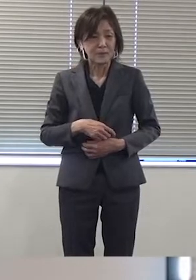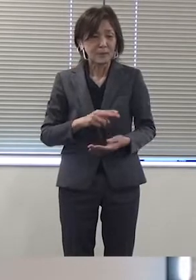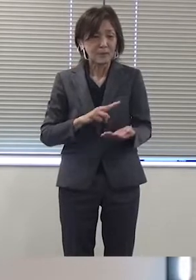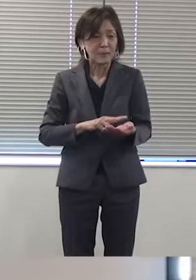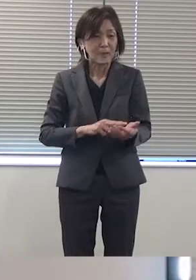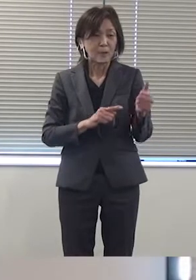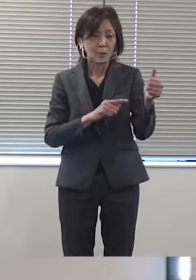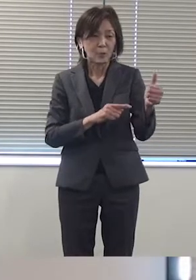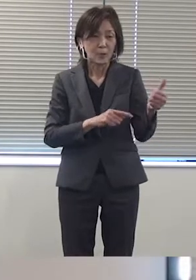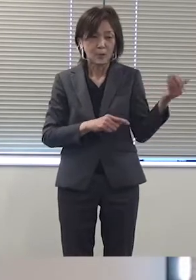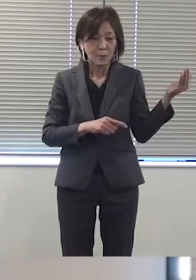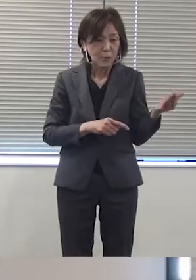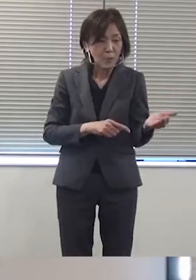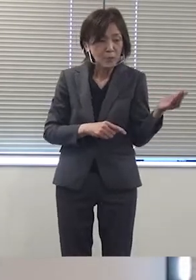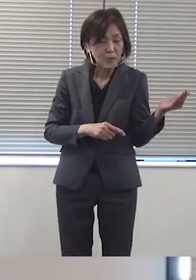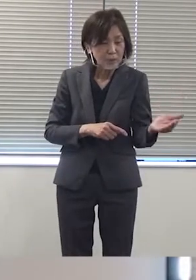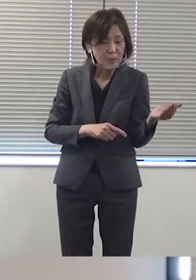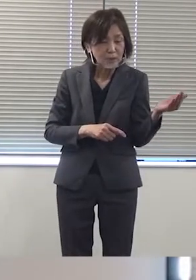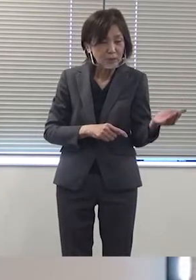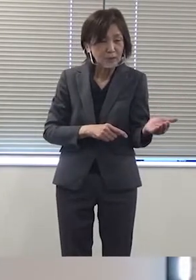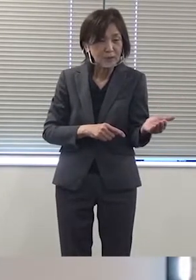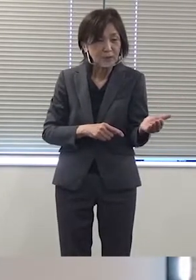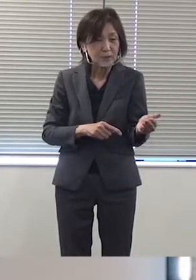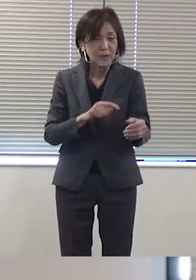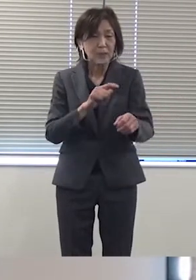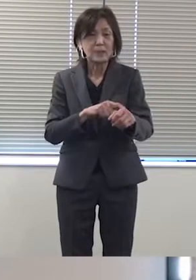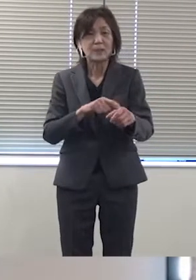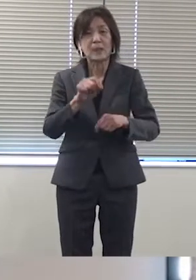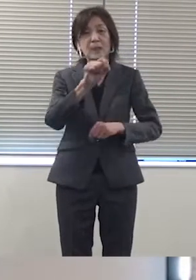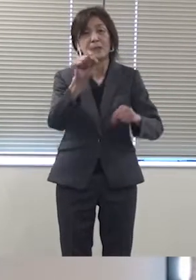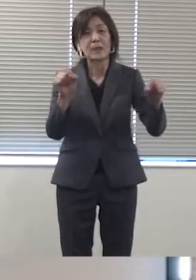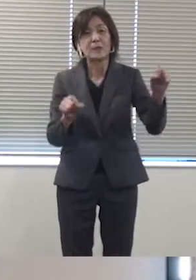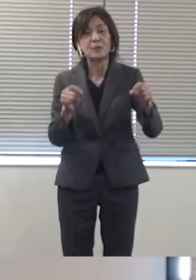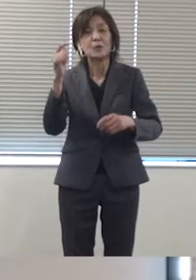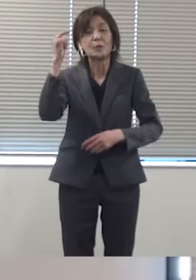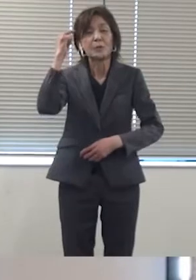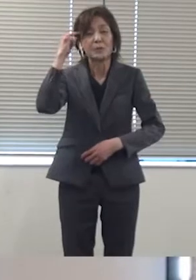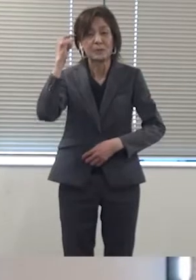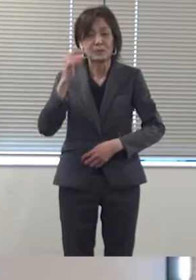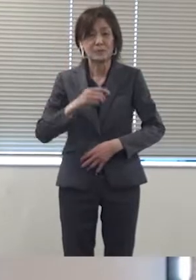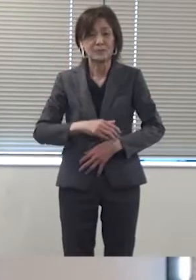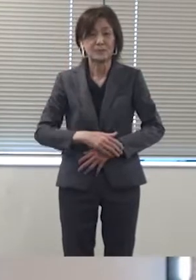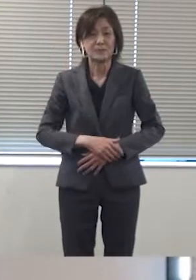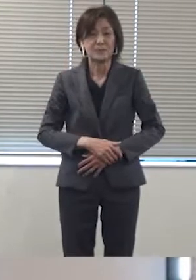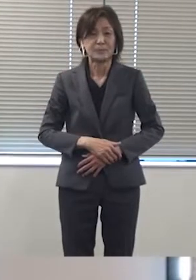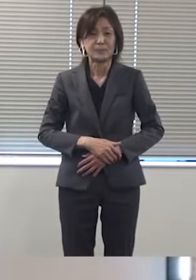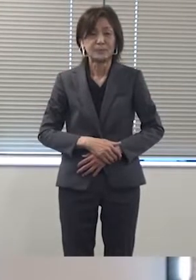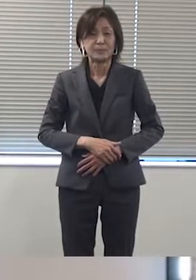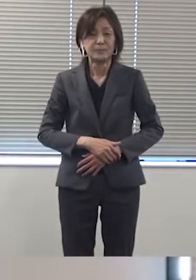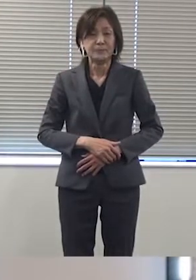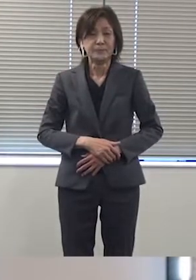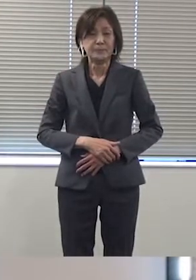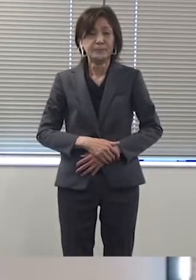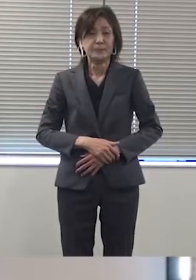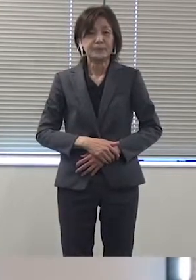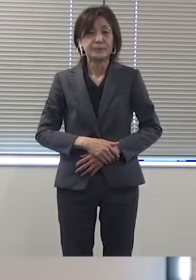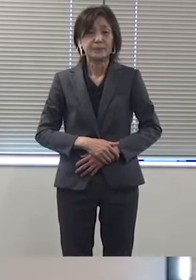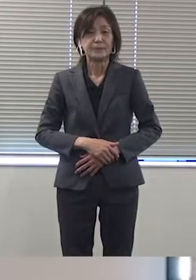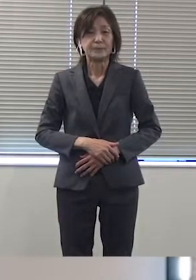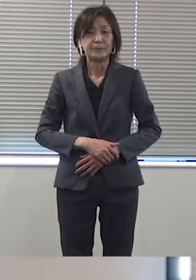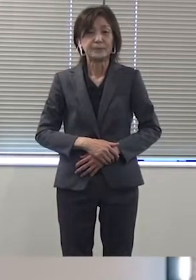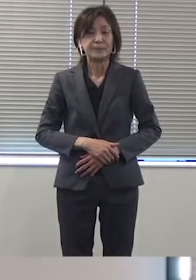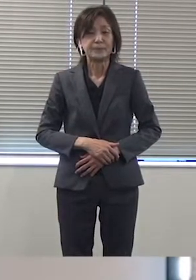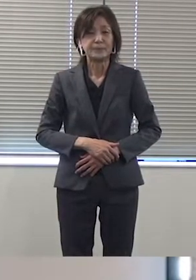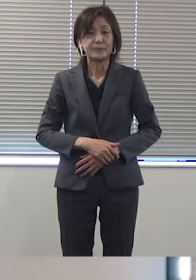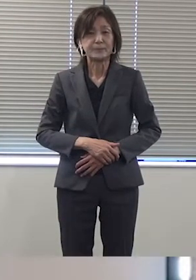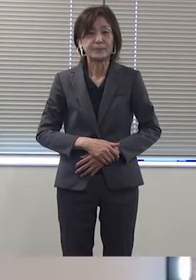えております。で、高齢者のようにですね、すぐ打てないと思うので、問診に行って時間がかかると思いますので、だい